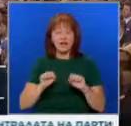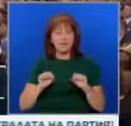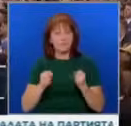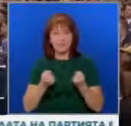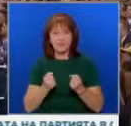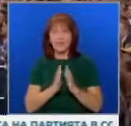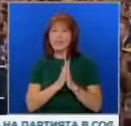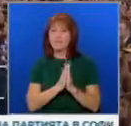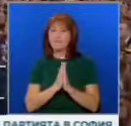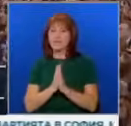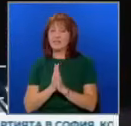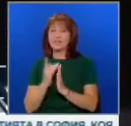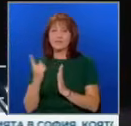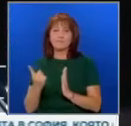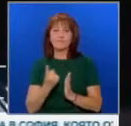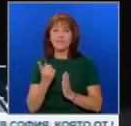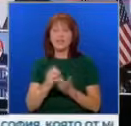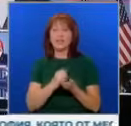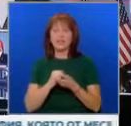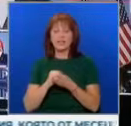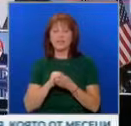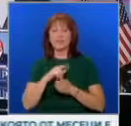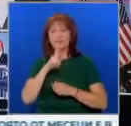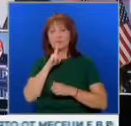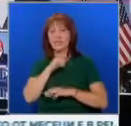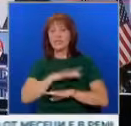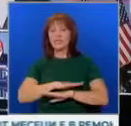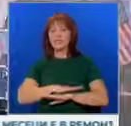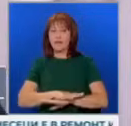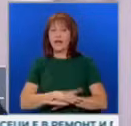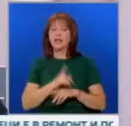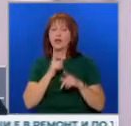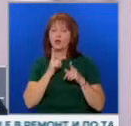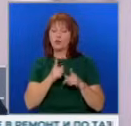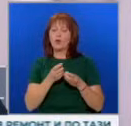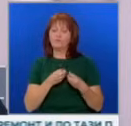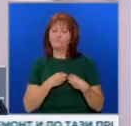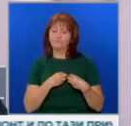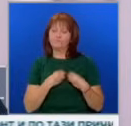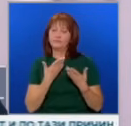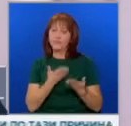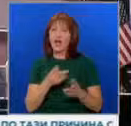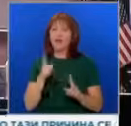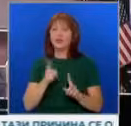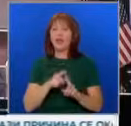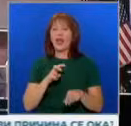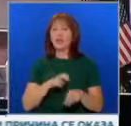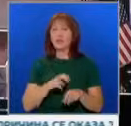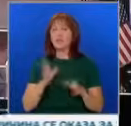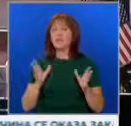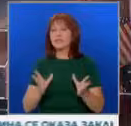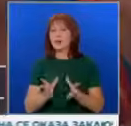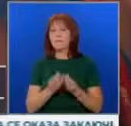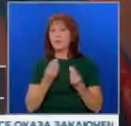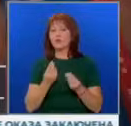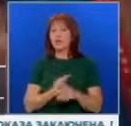С призив за единство и смирение, към които стриктно се придържа в изминалата седмица. Така Доналд Тръмп започна продължилата